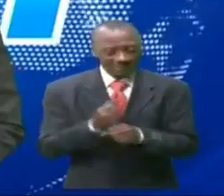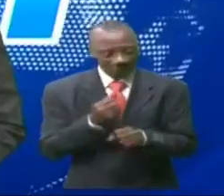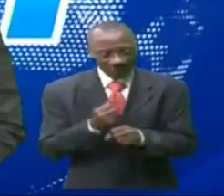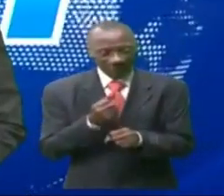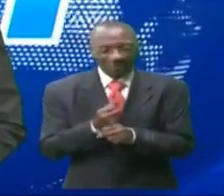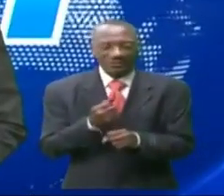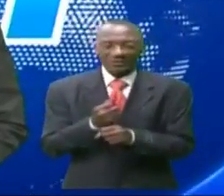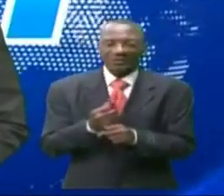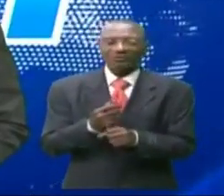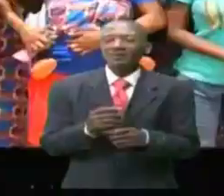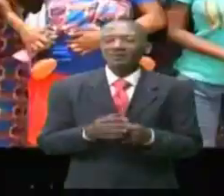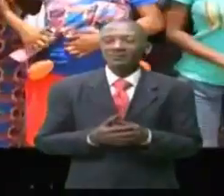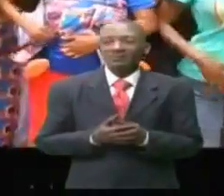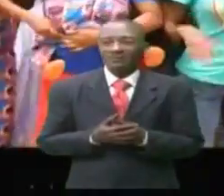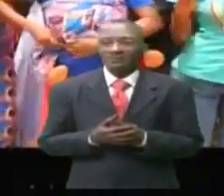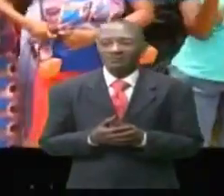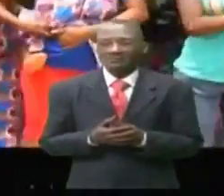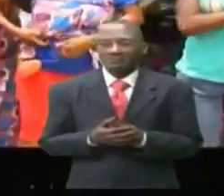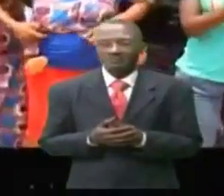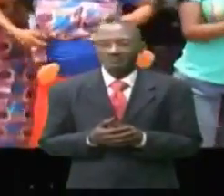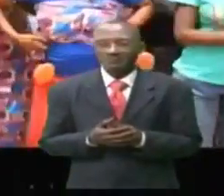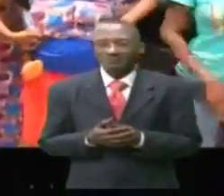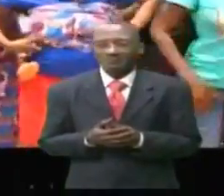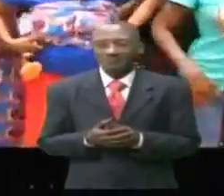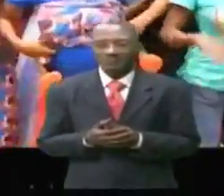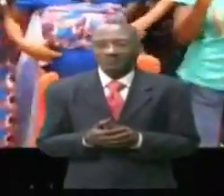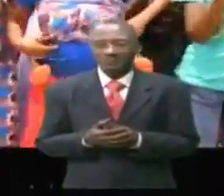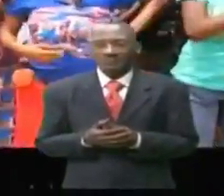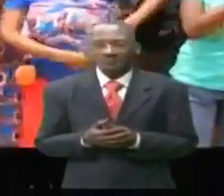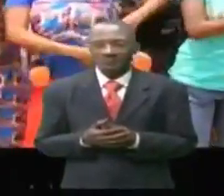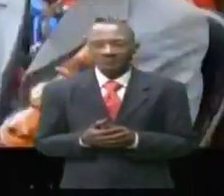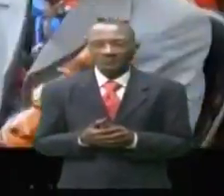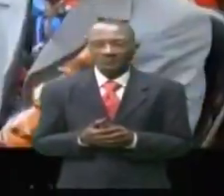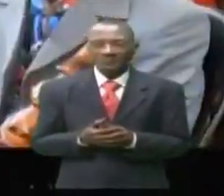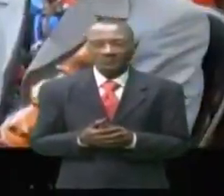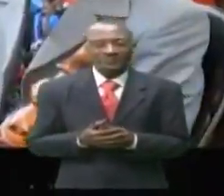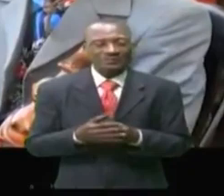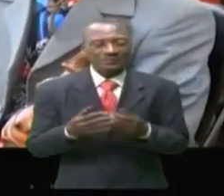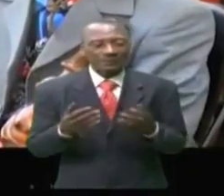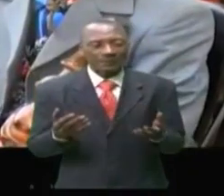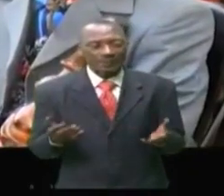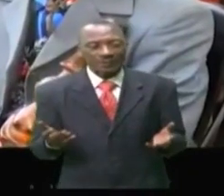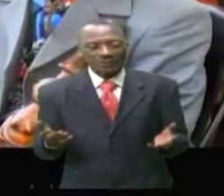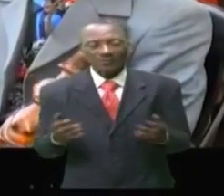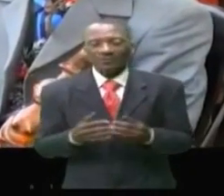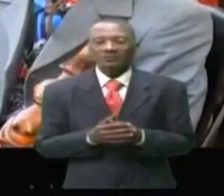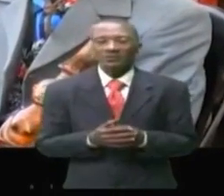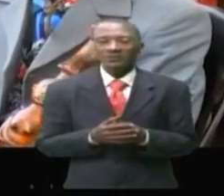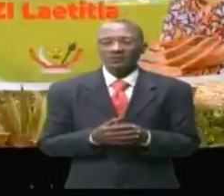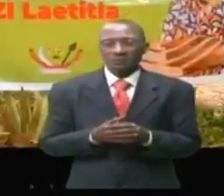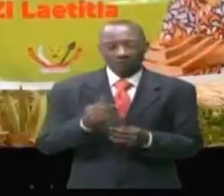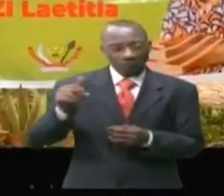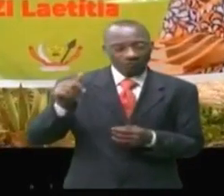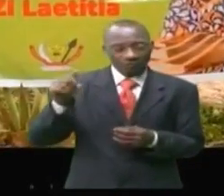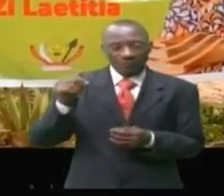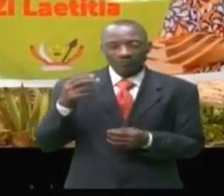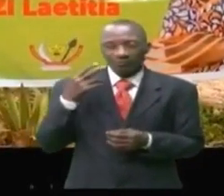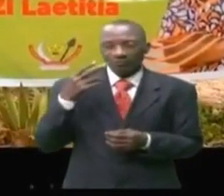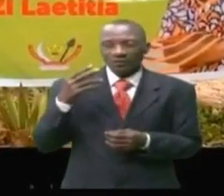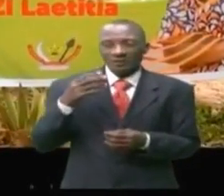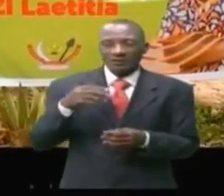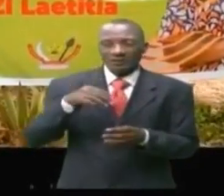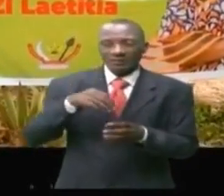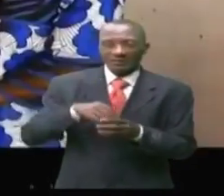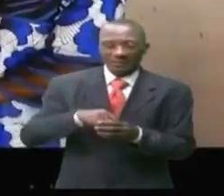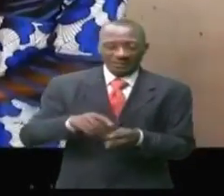Retour en image. Cérémonie riche en couleurs a vécu le mercredi 6 septembre 2023 dans le groupement de Moussoukantanda, territoire de Mouchacha,